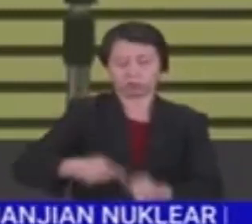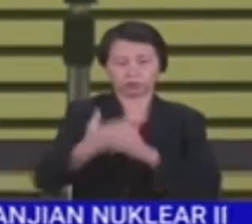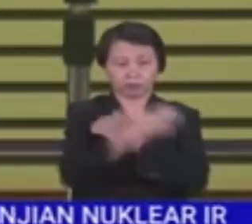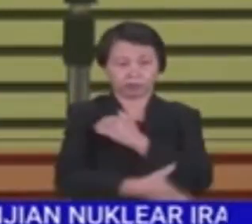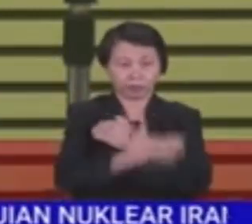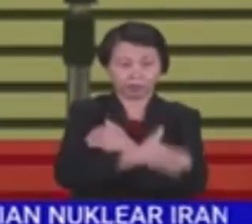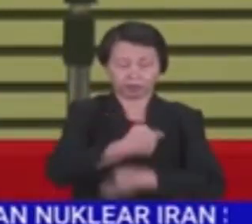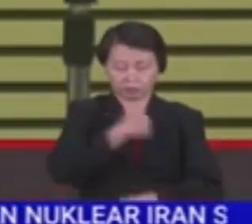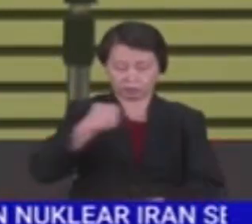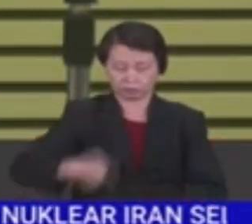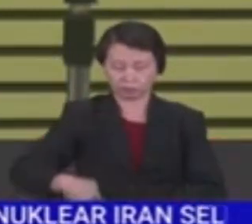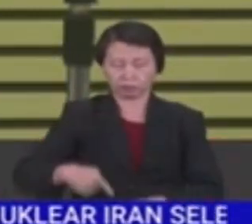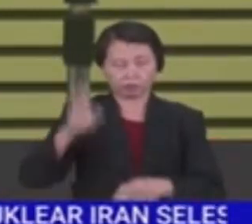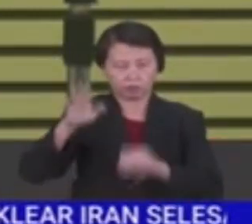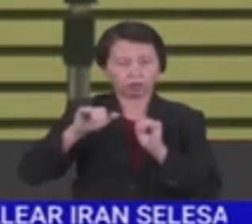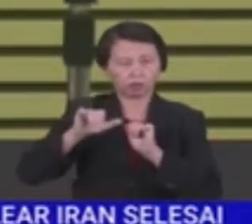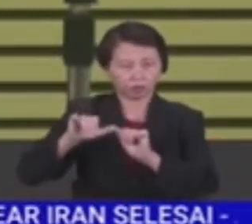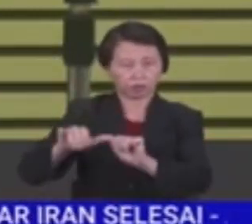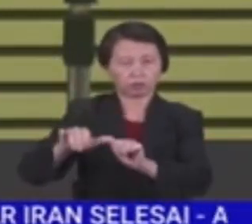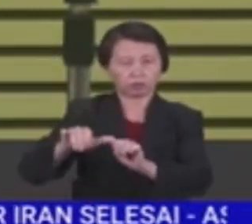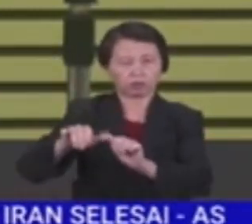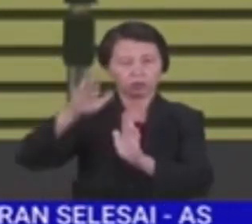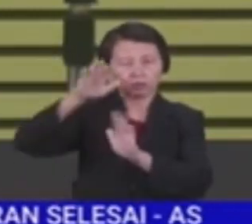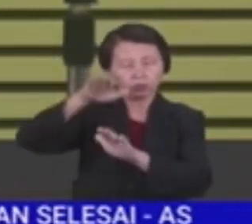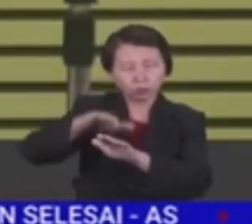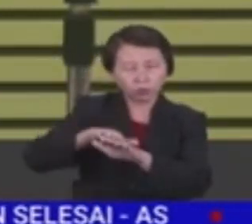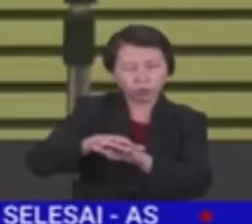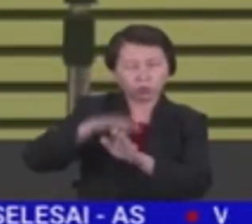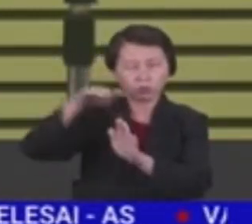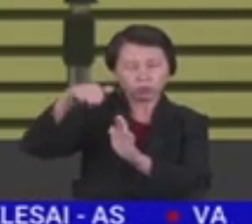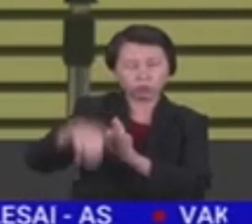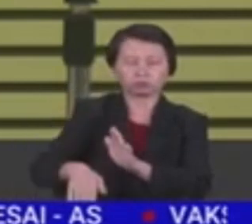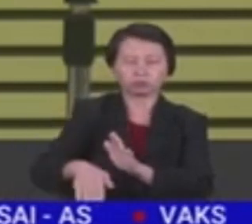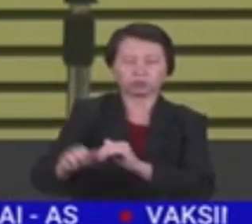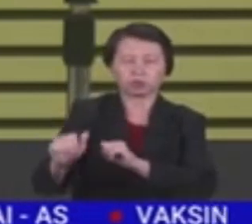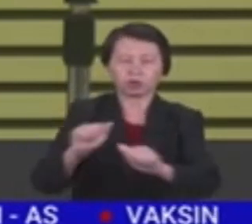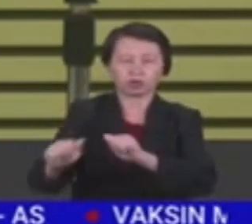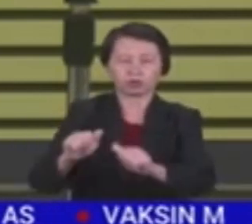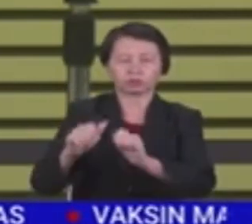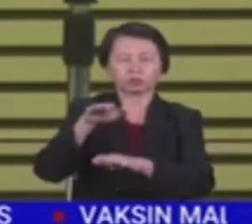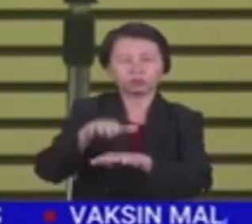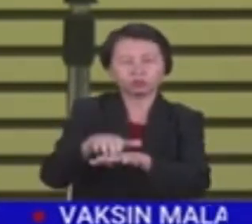there's been a continued slowdown in construction activity.